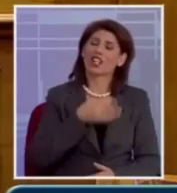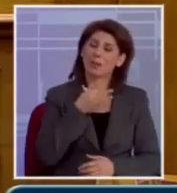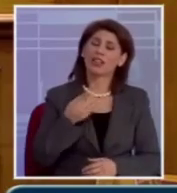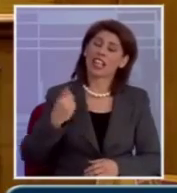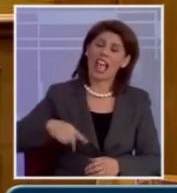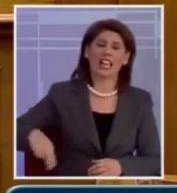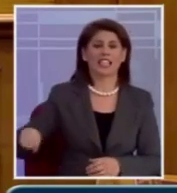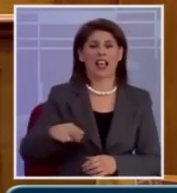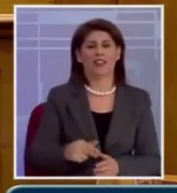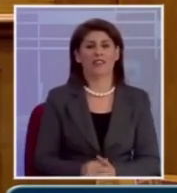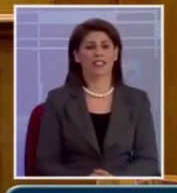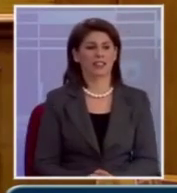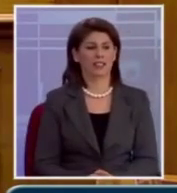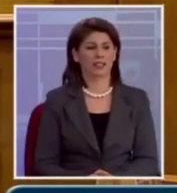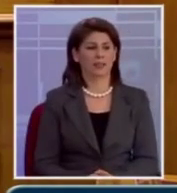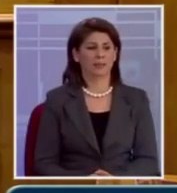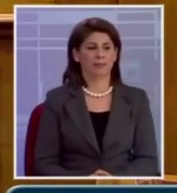συνάδελφοι.